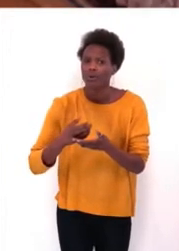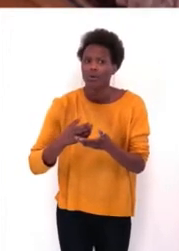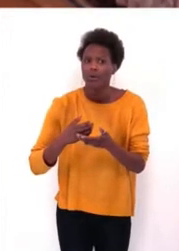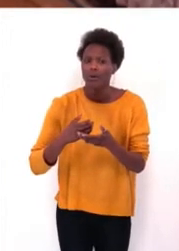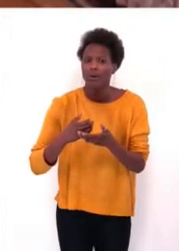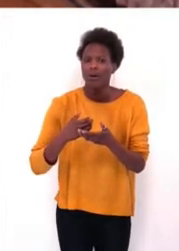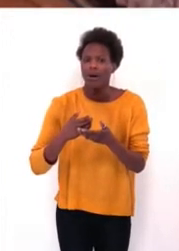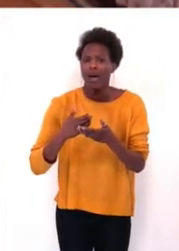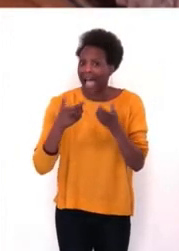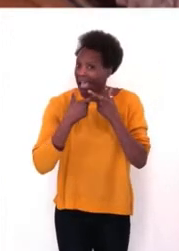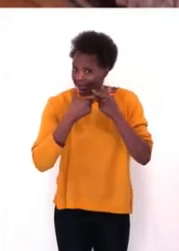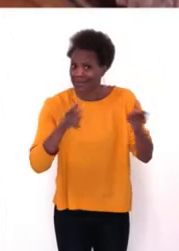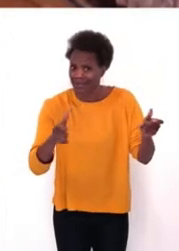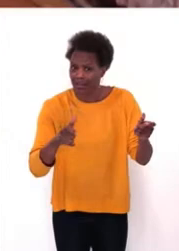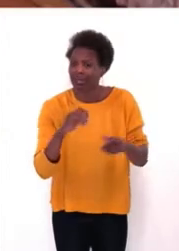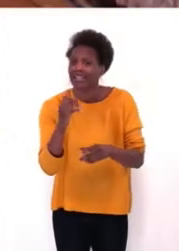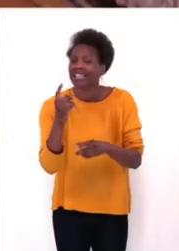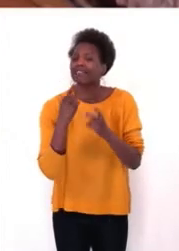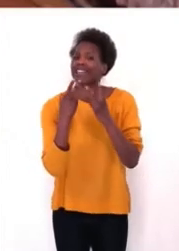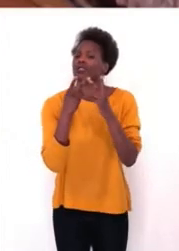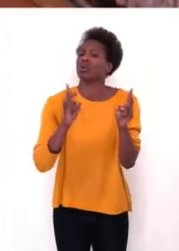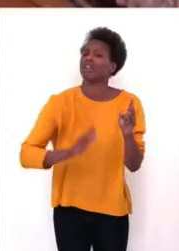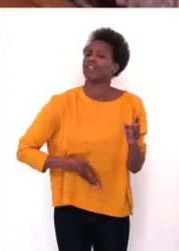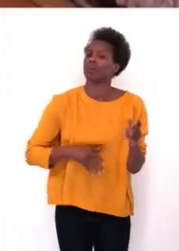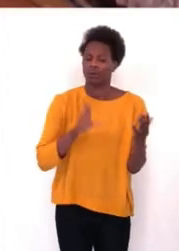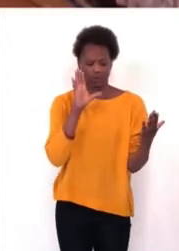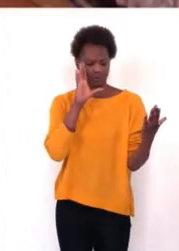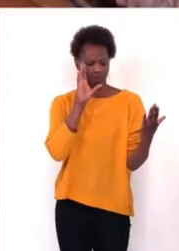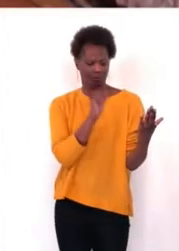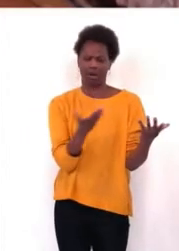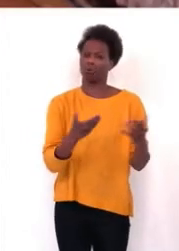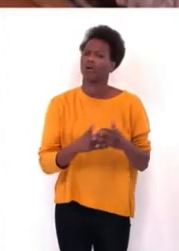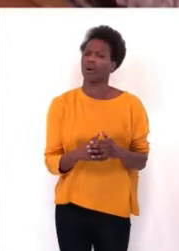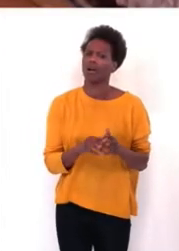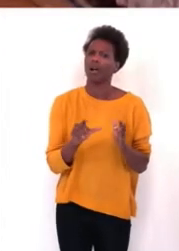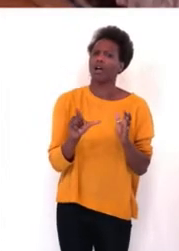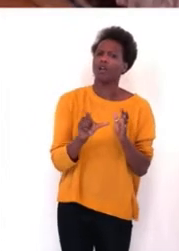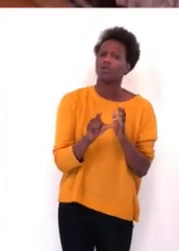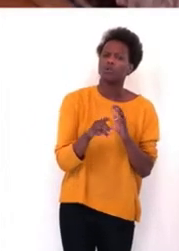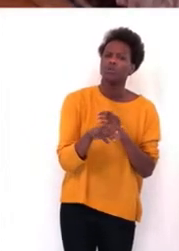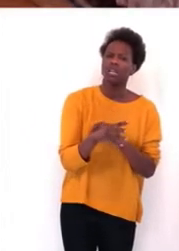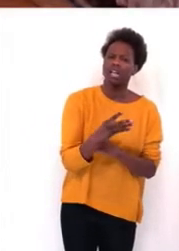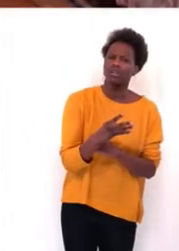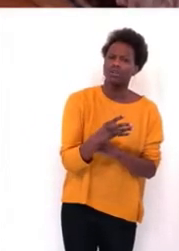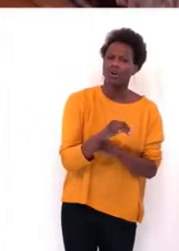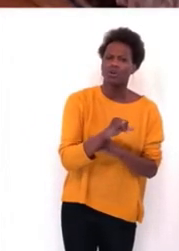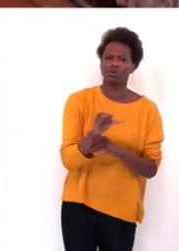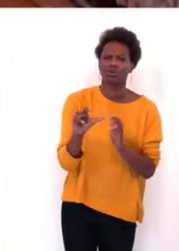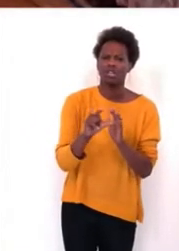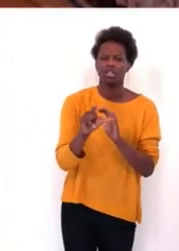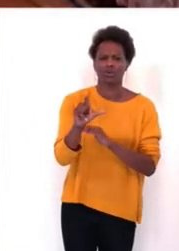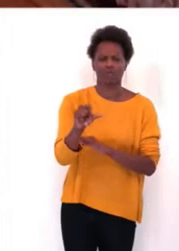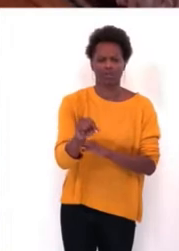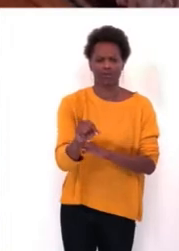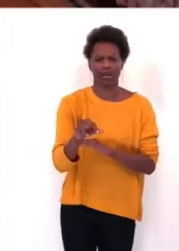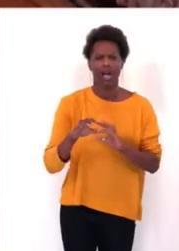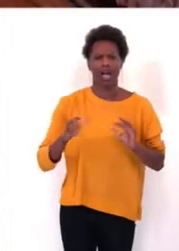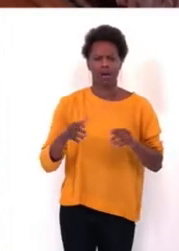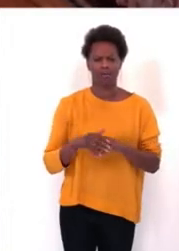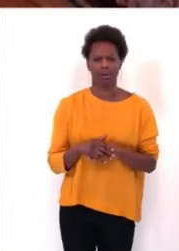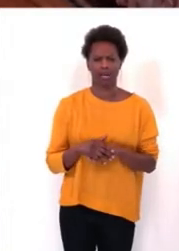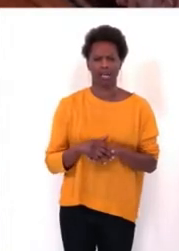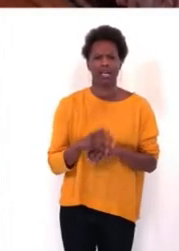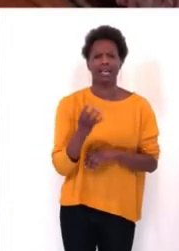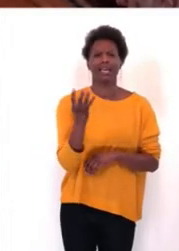trouve quoi? On trouve qu'entre 2014 et 2020, en moyenne, 450 arbres étaient